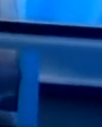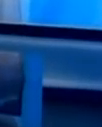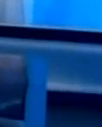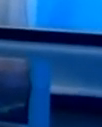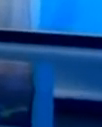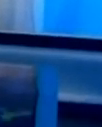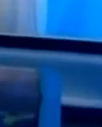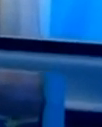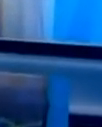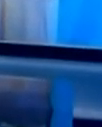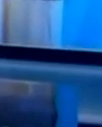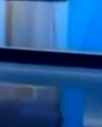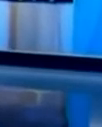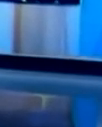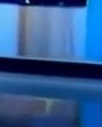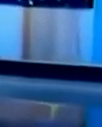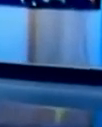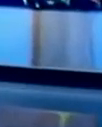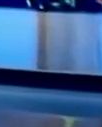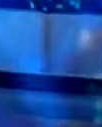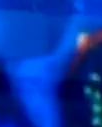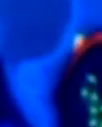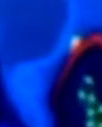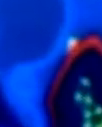De la Dănilă vă prezintă Telejurnalul.